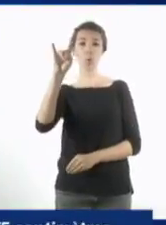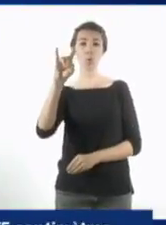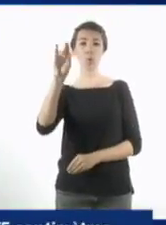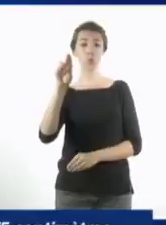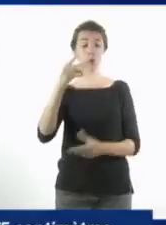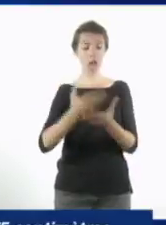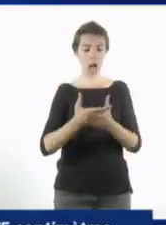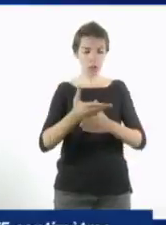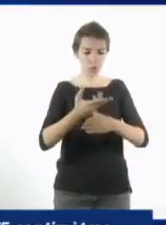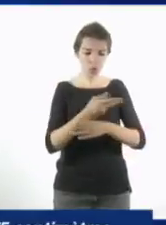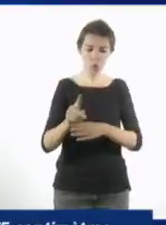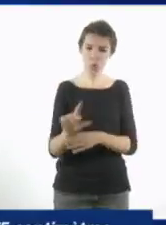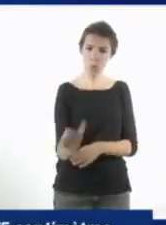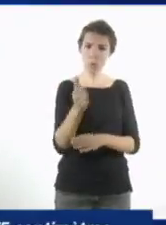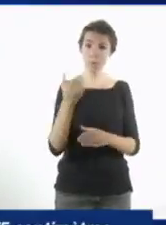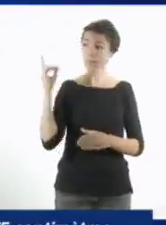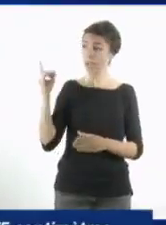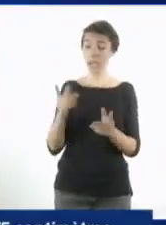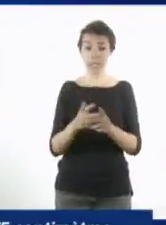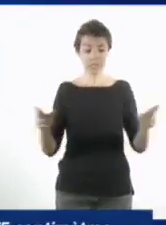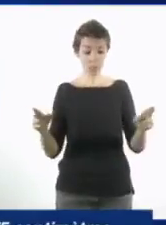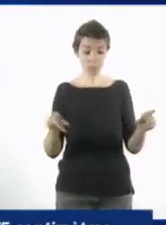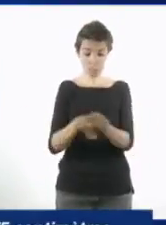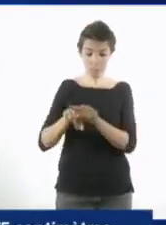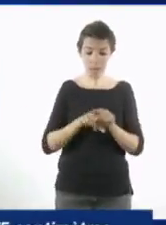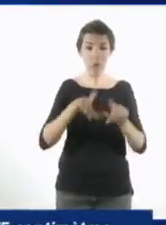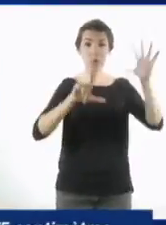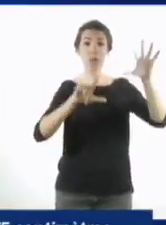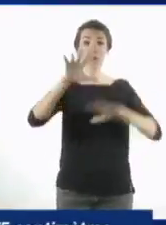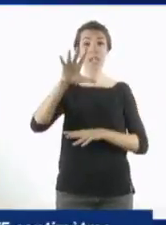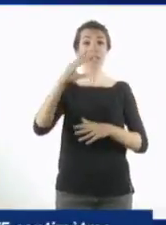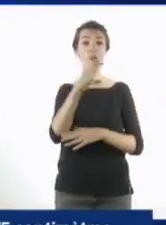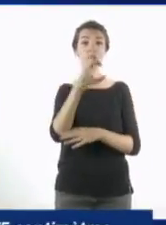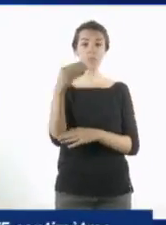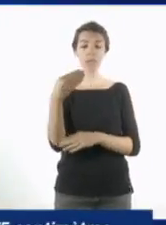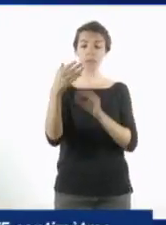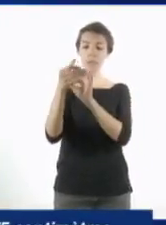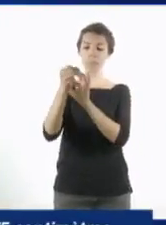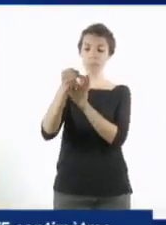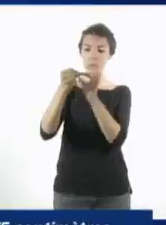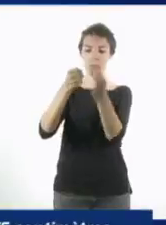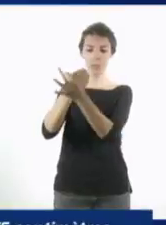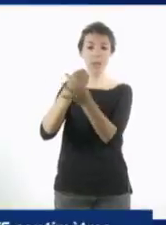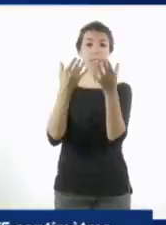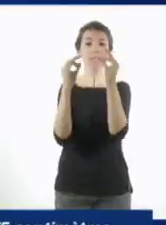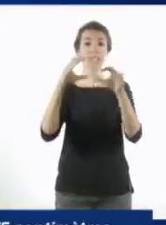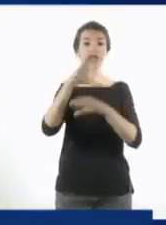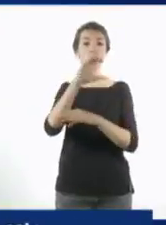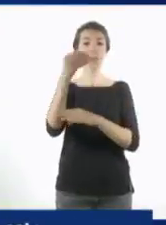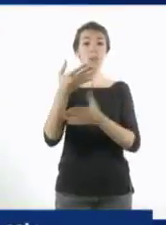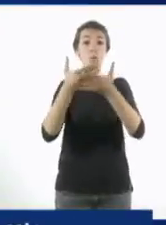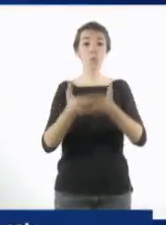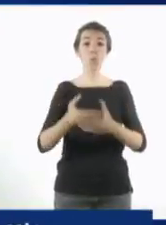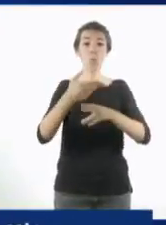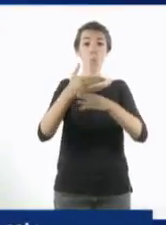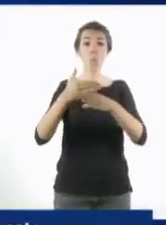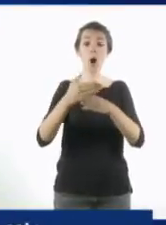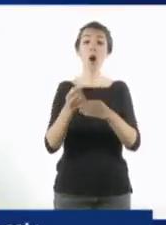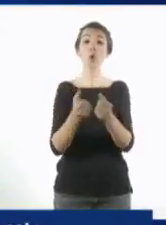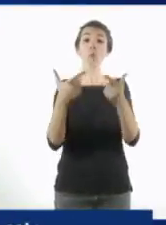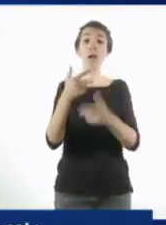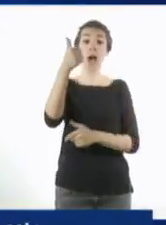la même dimension, 75 cm, 10 cm de poignée, 1,5 kg de poids. La question qu'on se